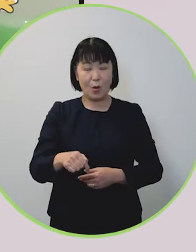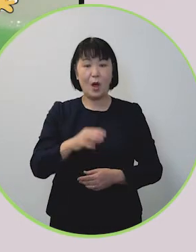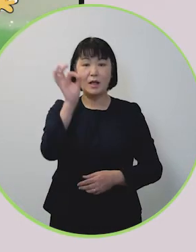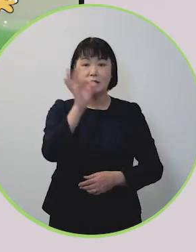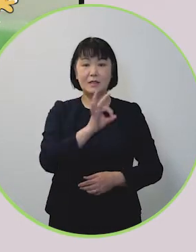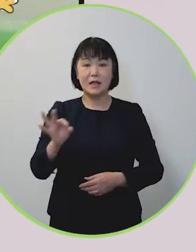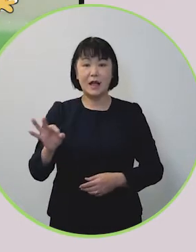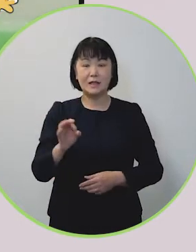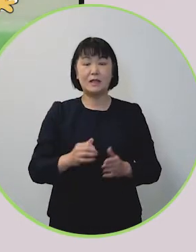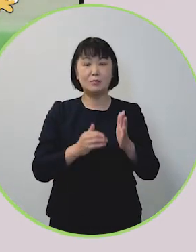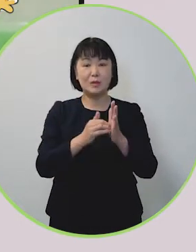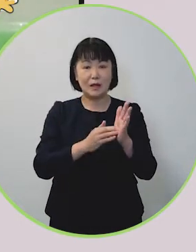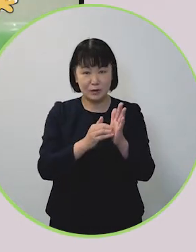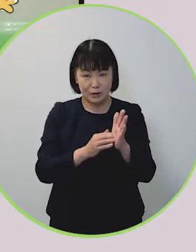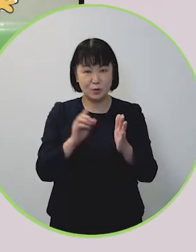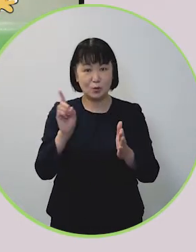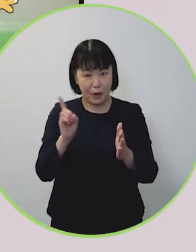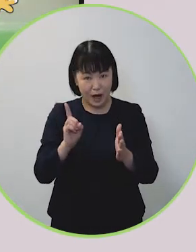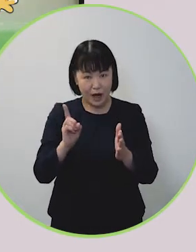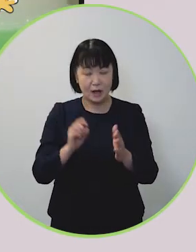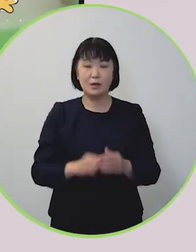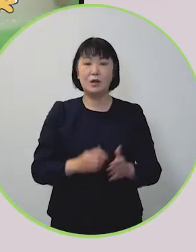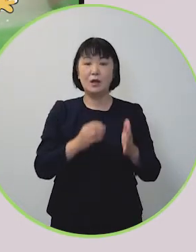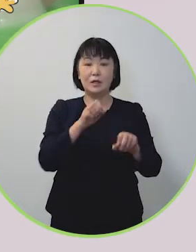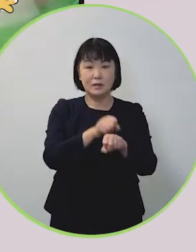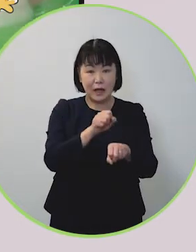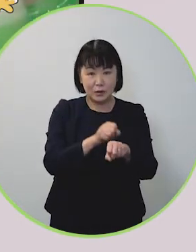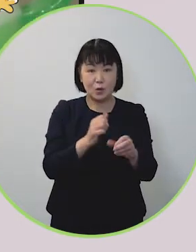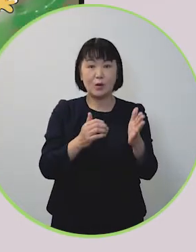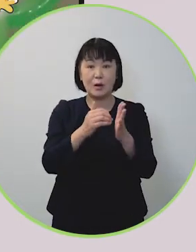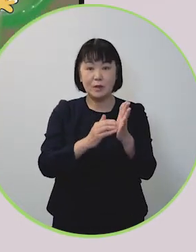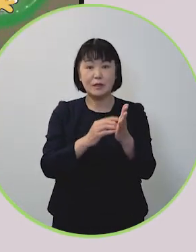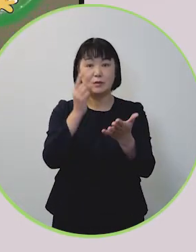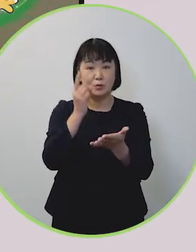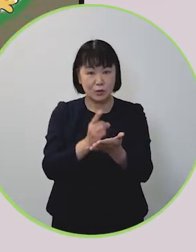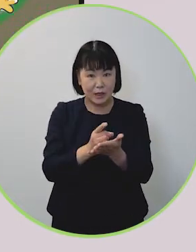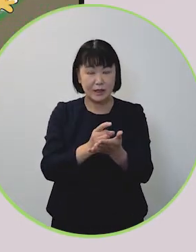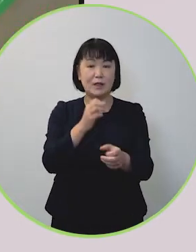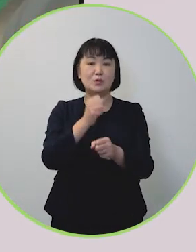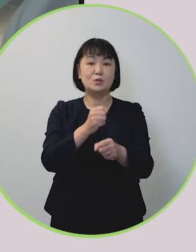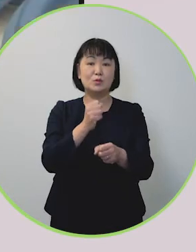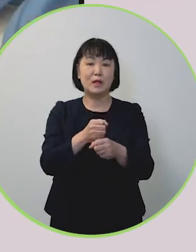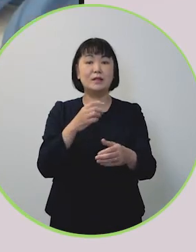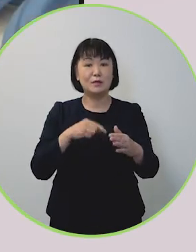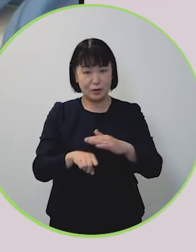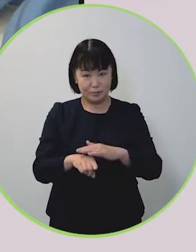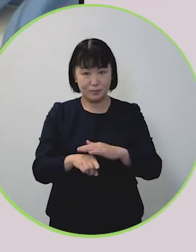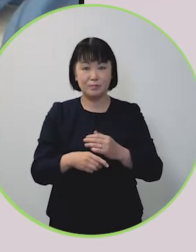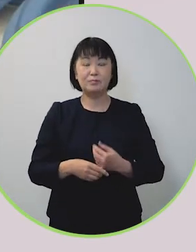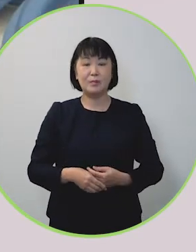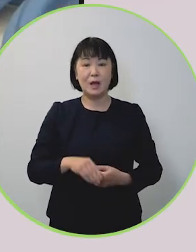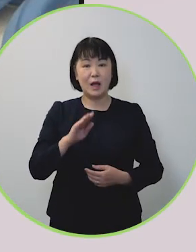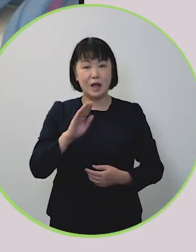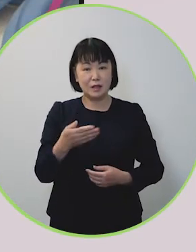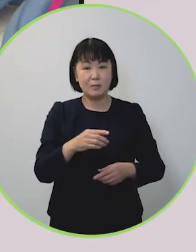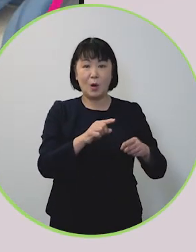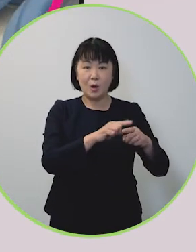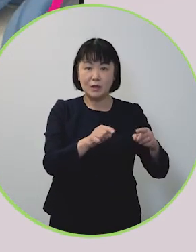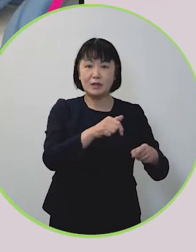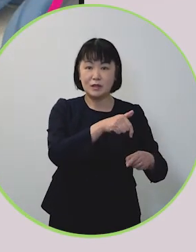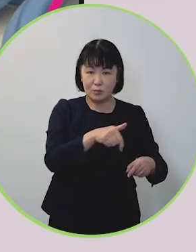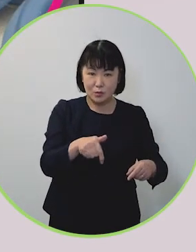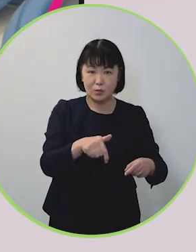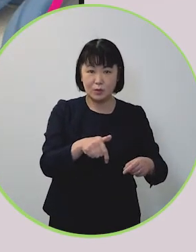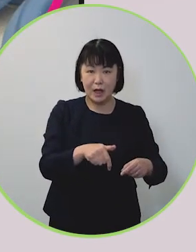プラスチック単位ず素材でできているプラスチック製品のことを言うのでも一部が金属で出来てい